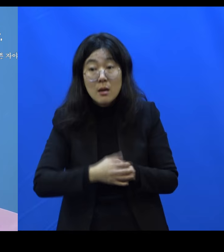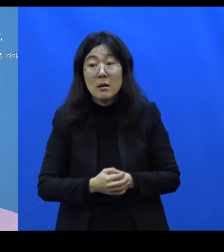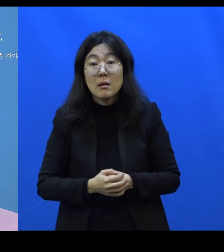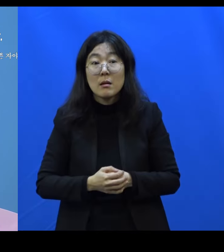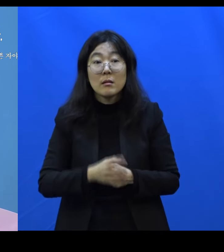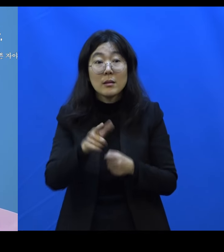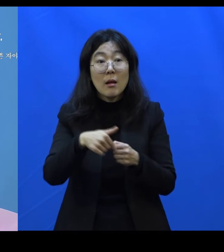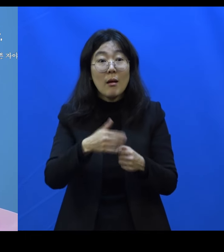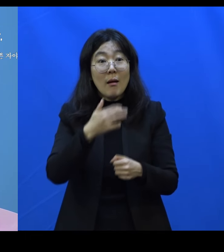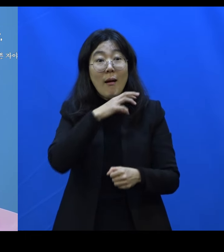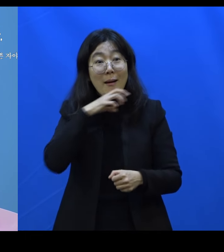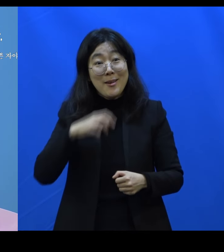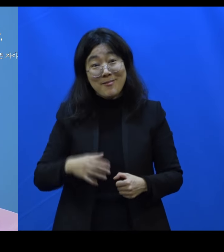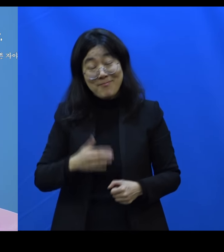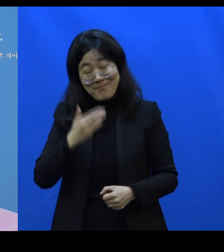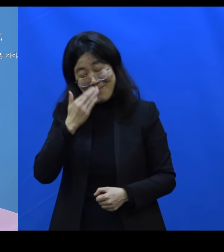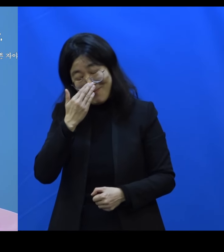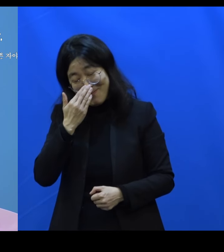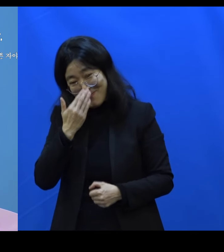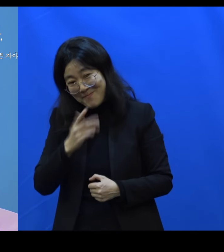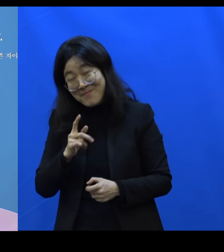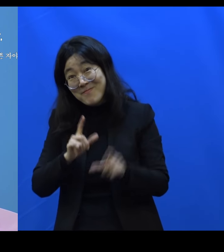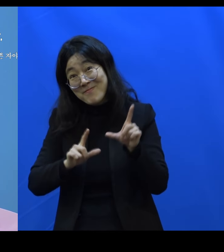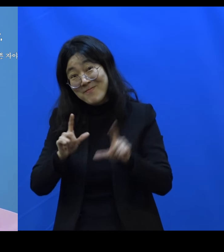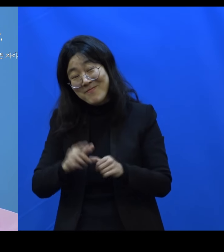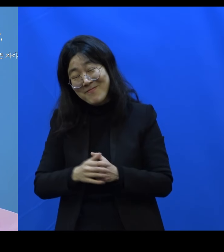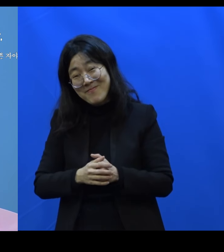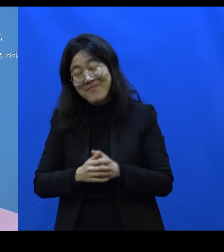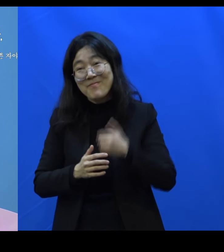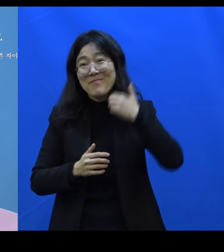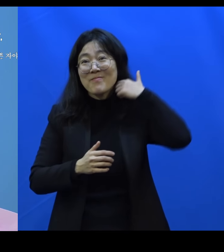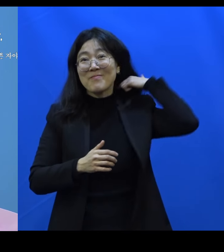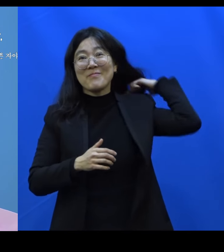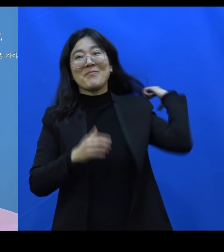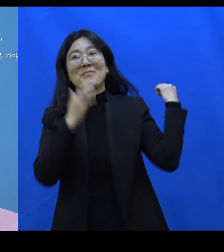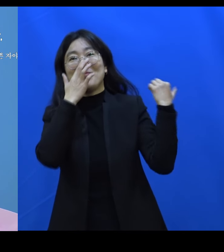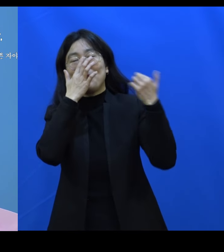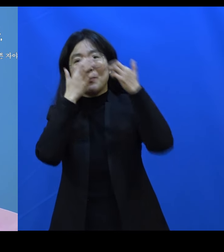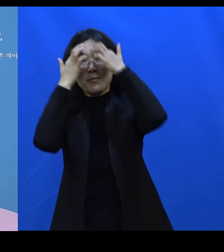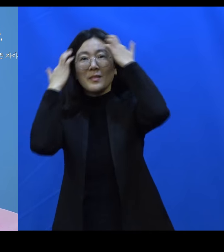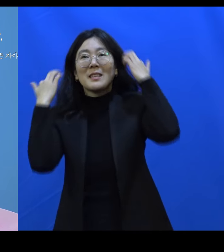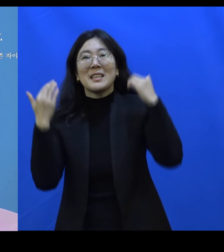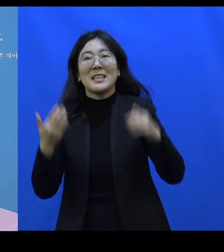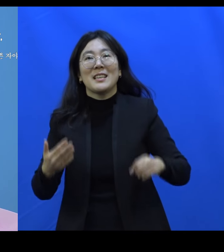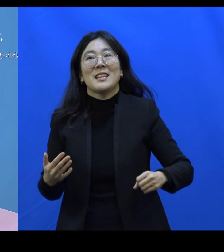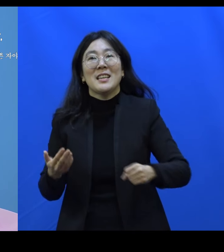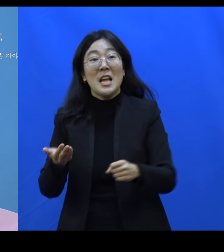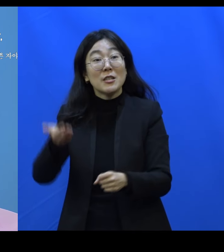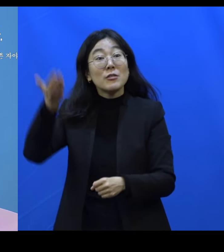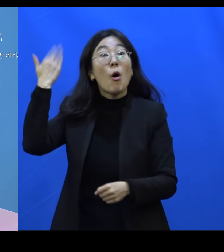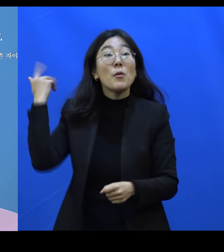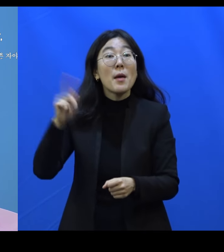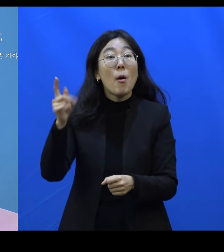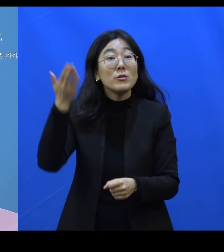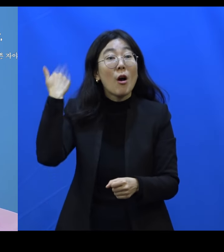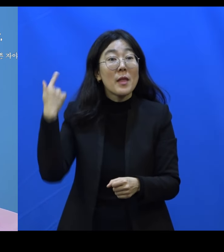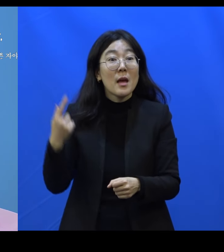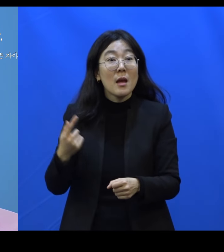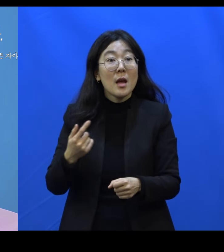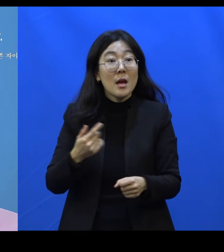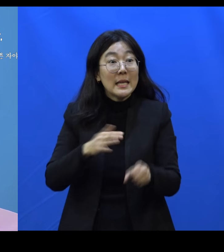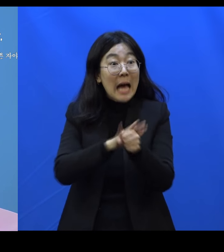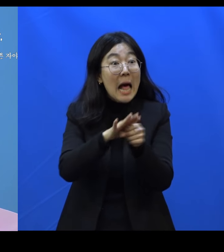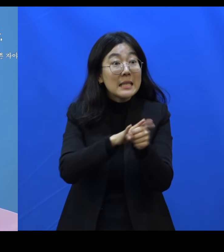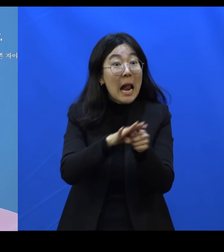대답해요. 겸손해. 전에 같으면 말이라고 합니까? 이랬을 텐데 이제 주제 파악이